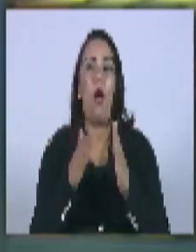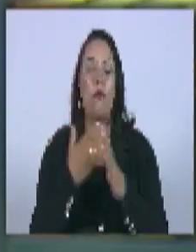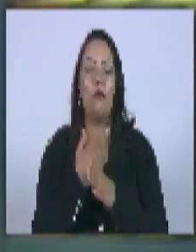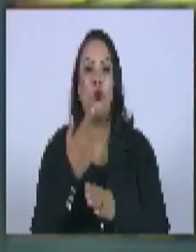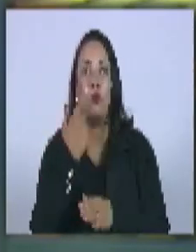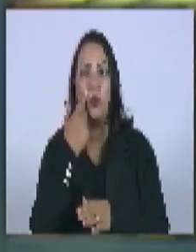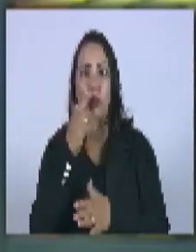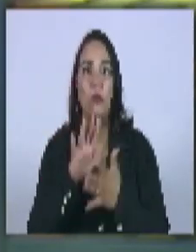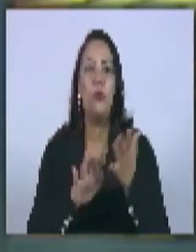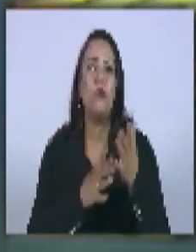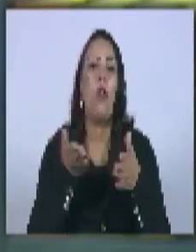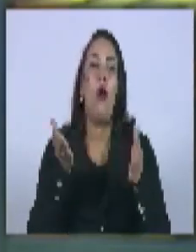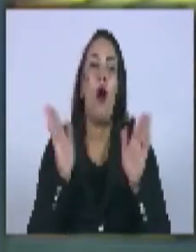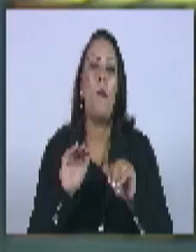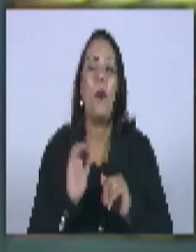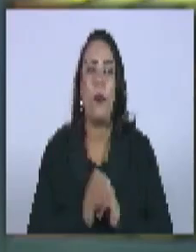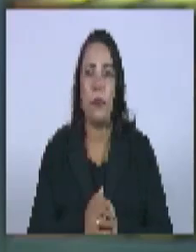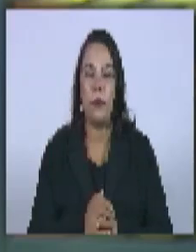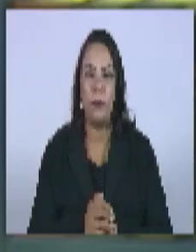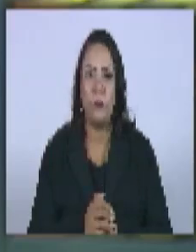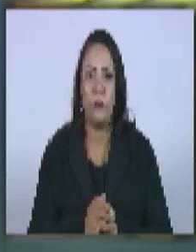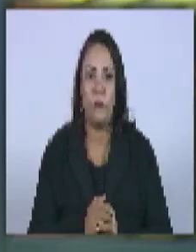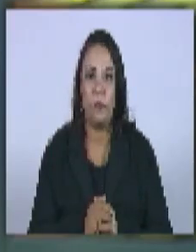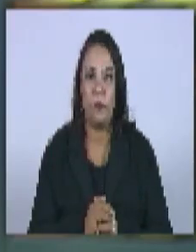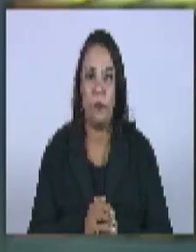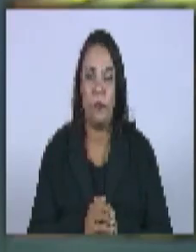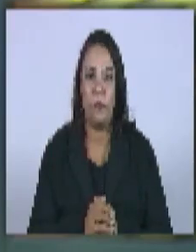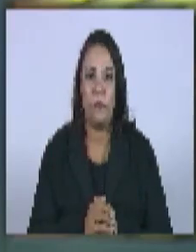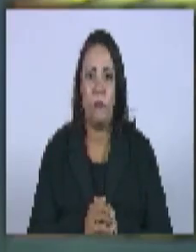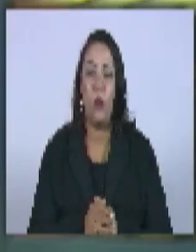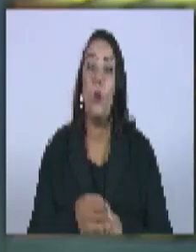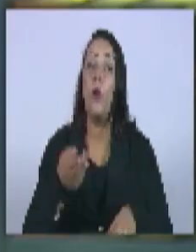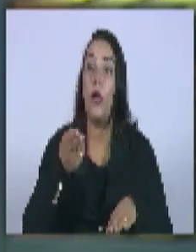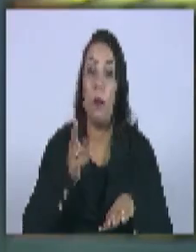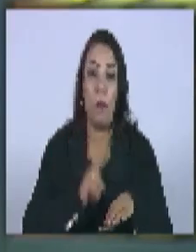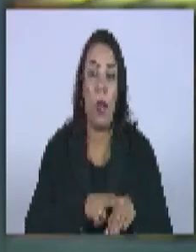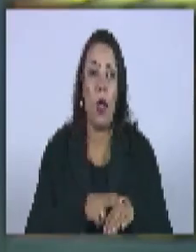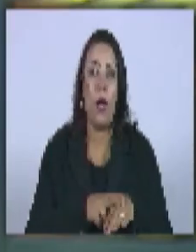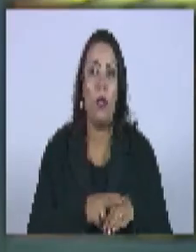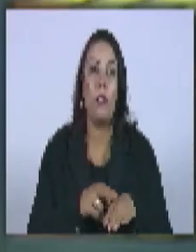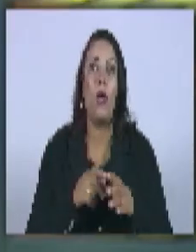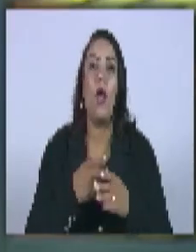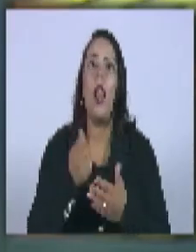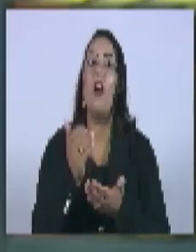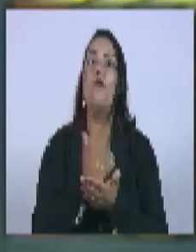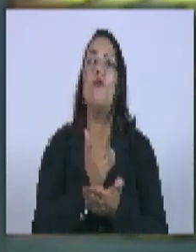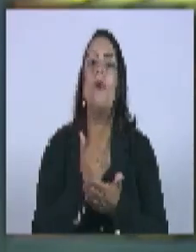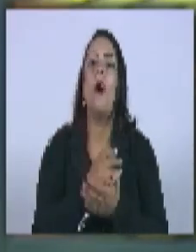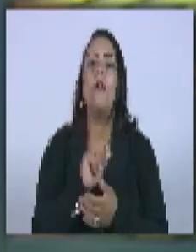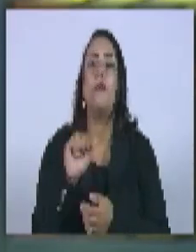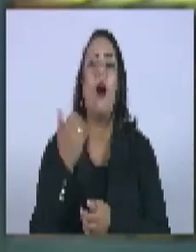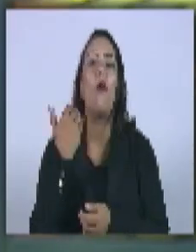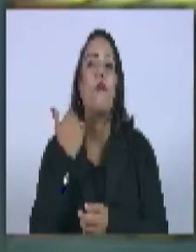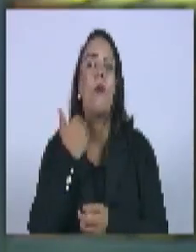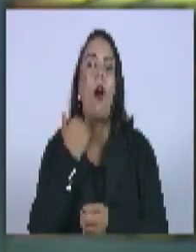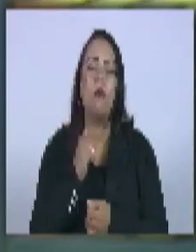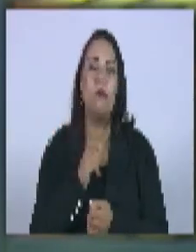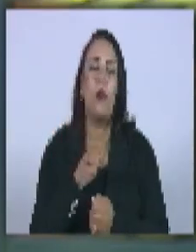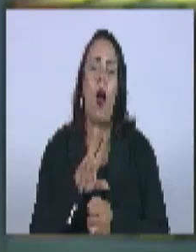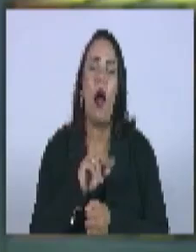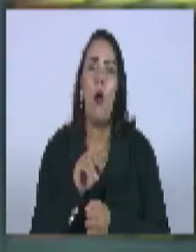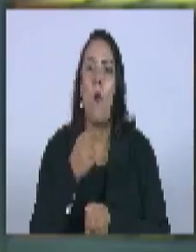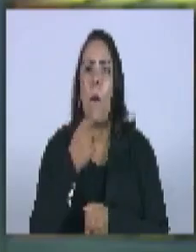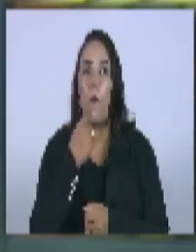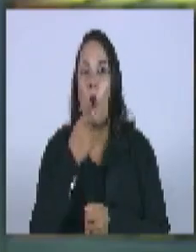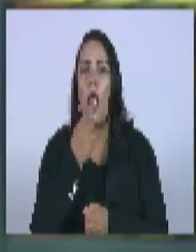المساله بالغه التعقيد ايضا الاقتصاد الرقمي او هكذا